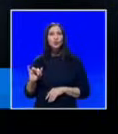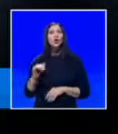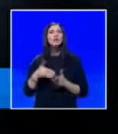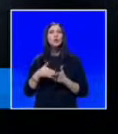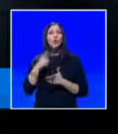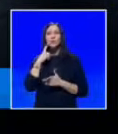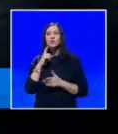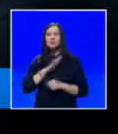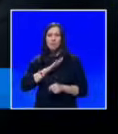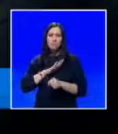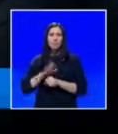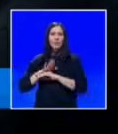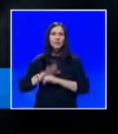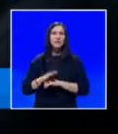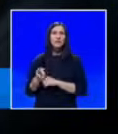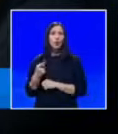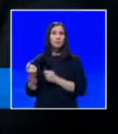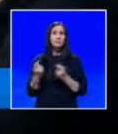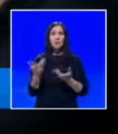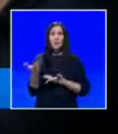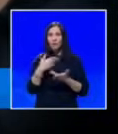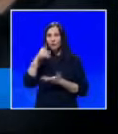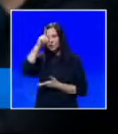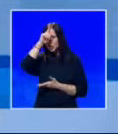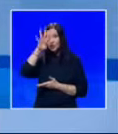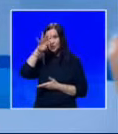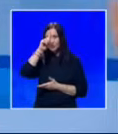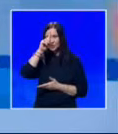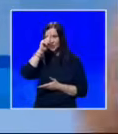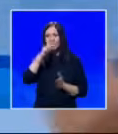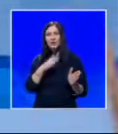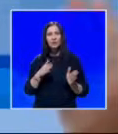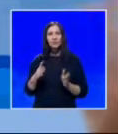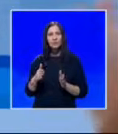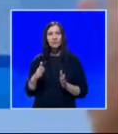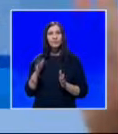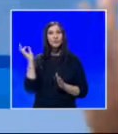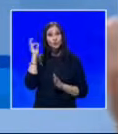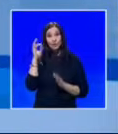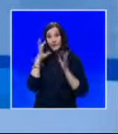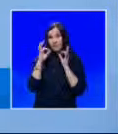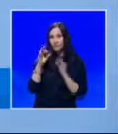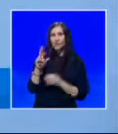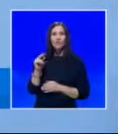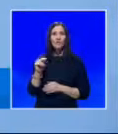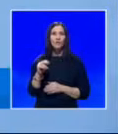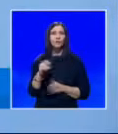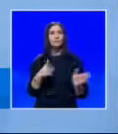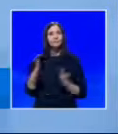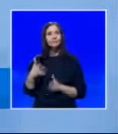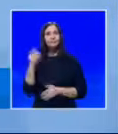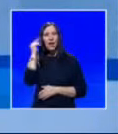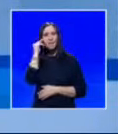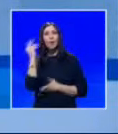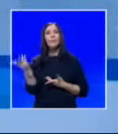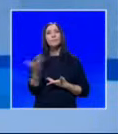спраща жени за преговор. Чакайте четири жени. Сега. Чакайте, хайде да не се изказваме сексистки. Не, чуйте ме, чуйте ме внимателно какво казвам. Само да напомня,